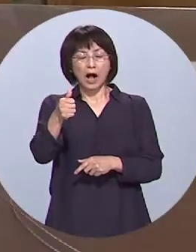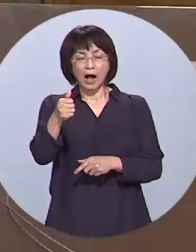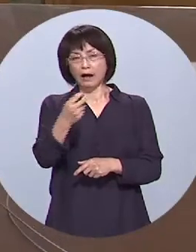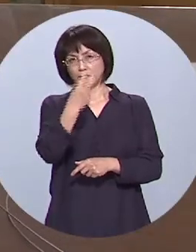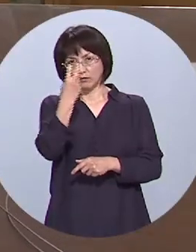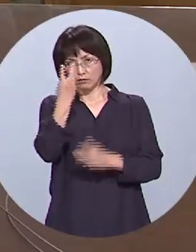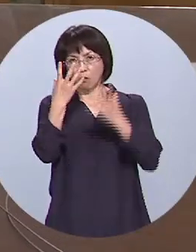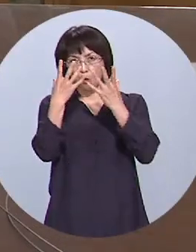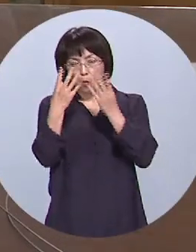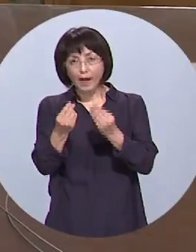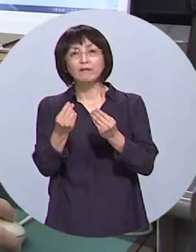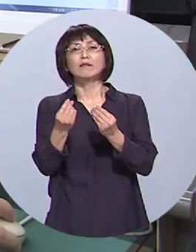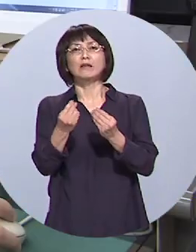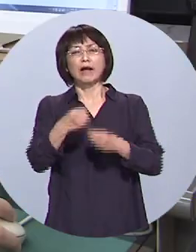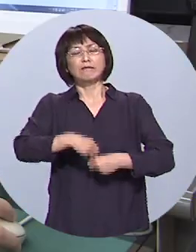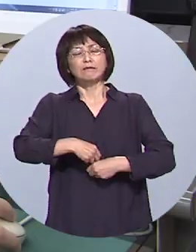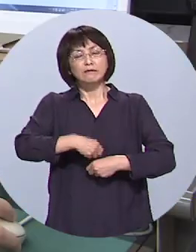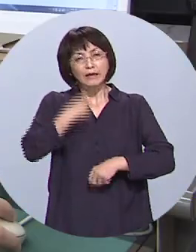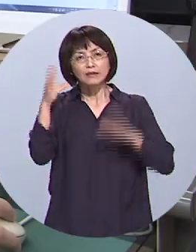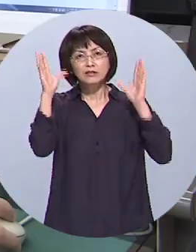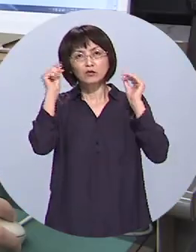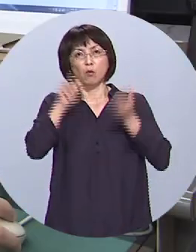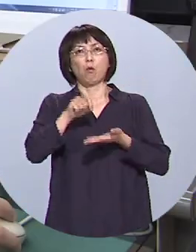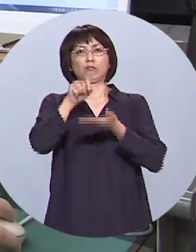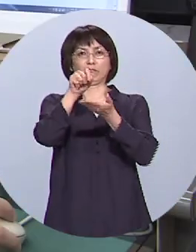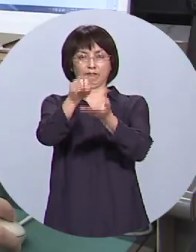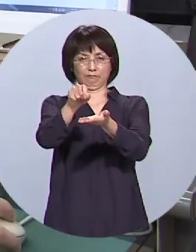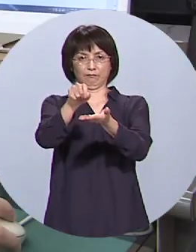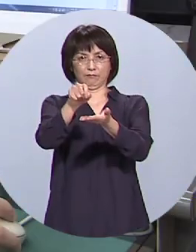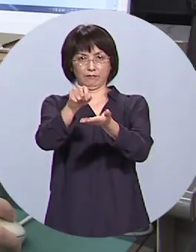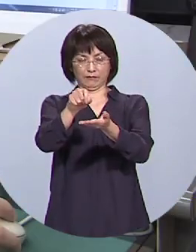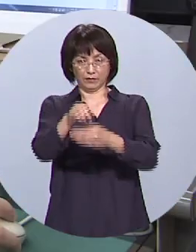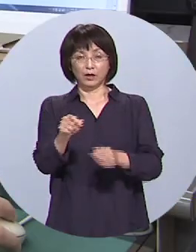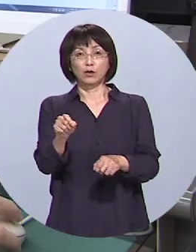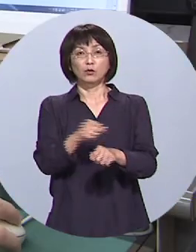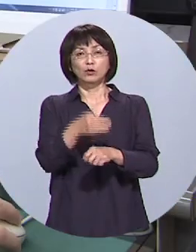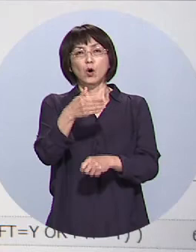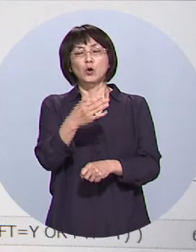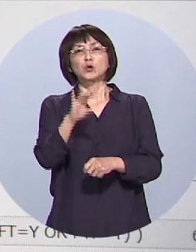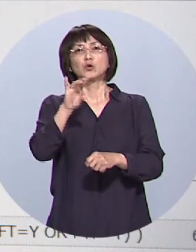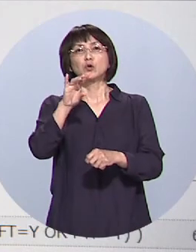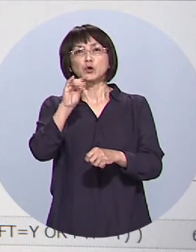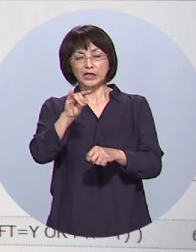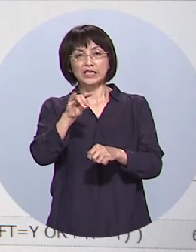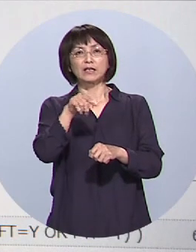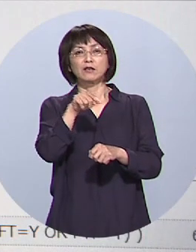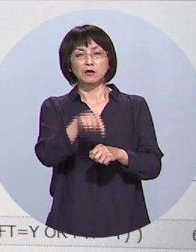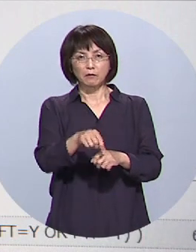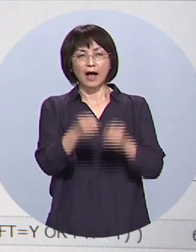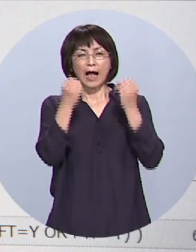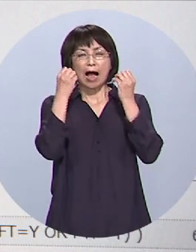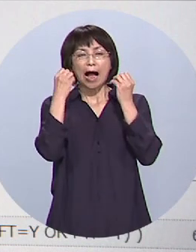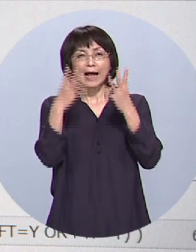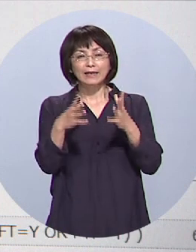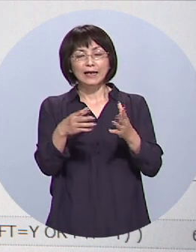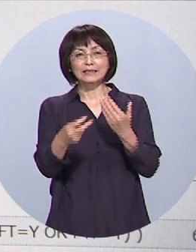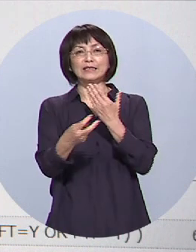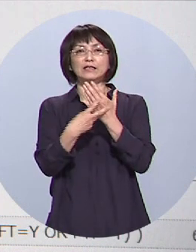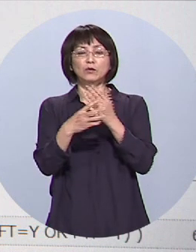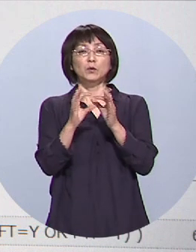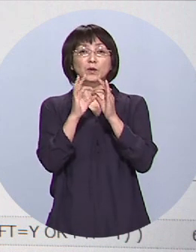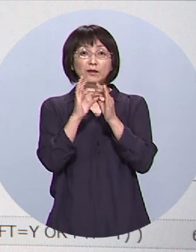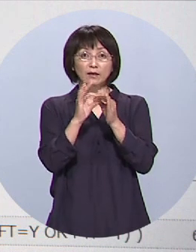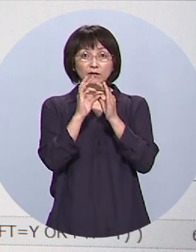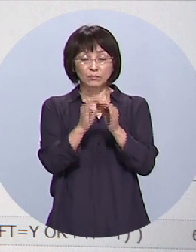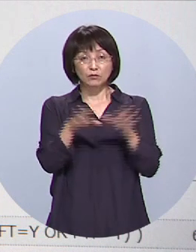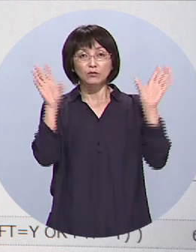サイトをご紹介しています。また久喜図書館のデータベースは最新の医療に関する情報を無料で